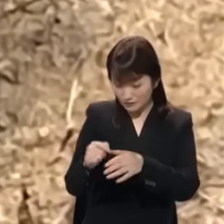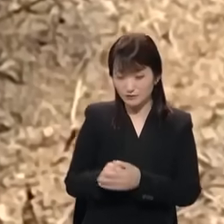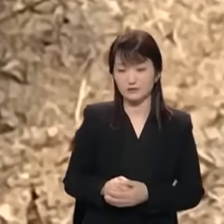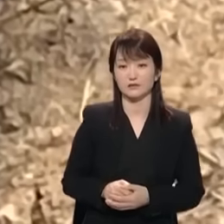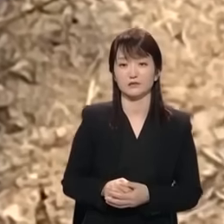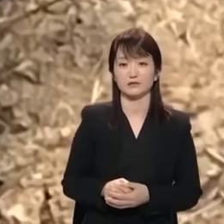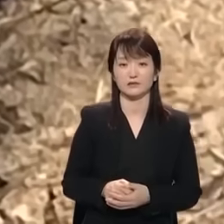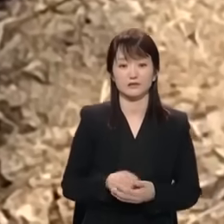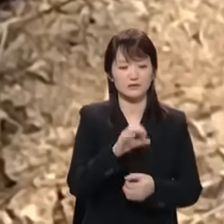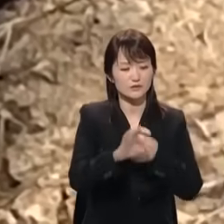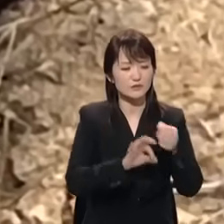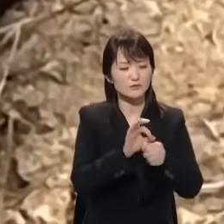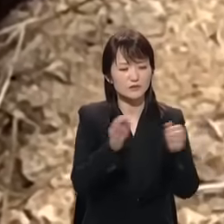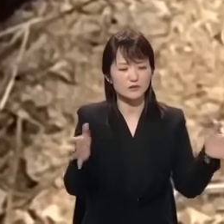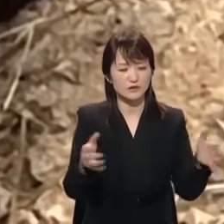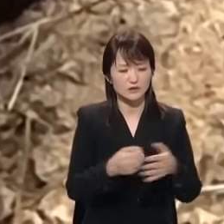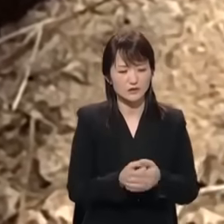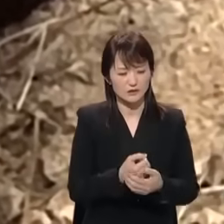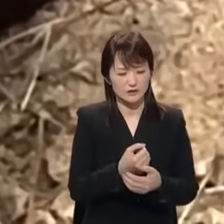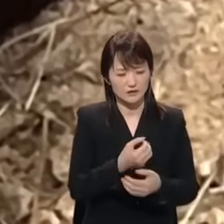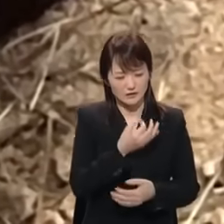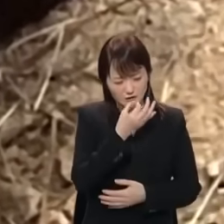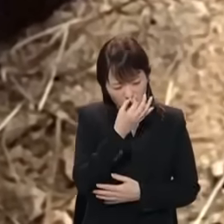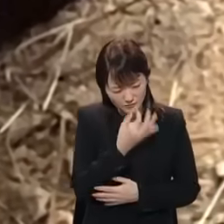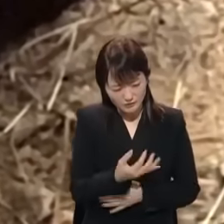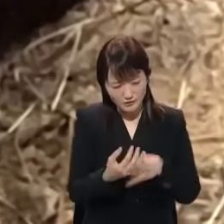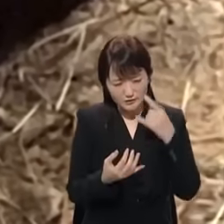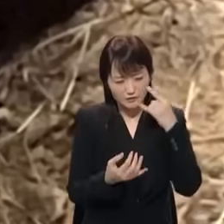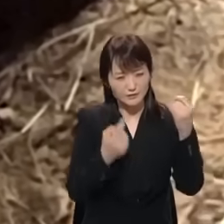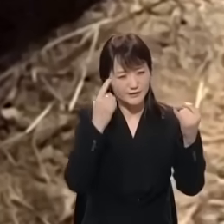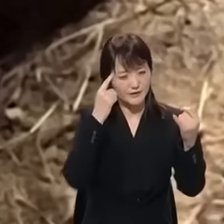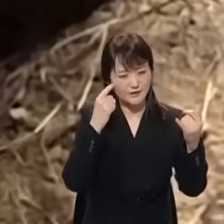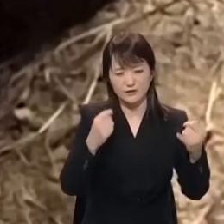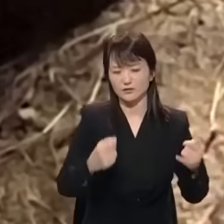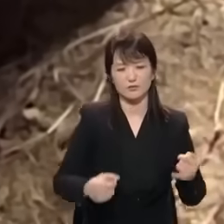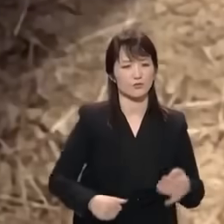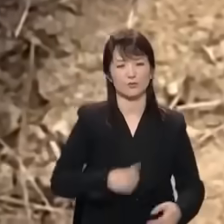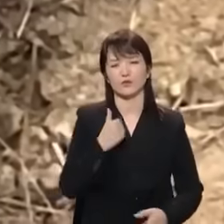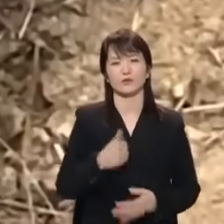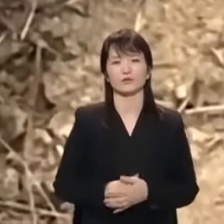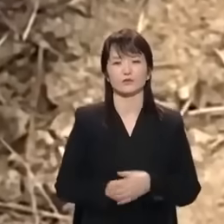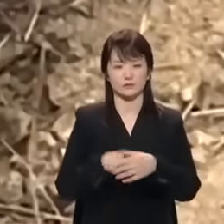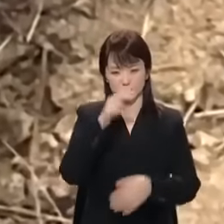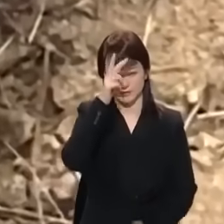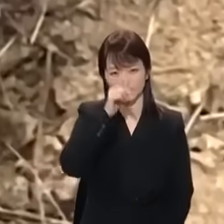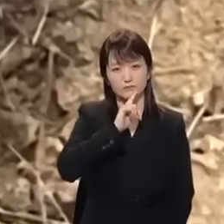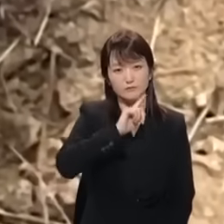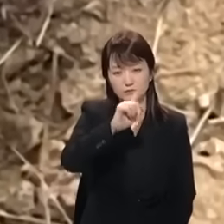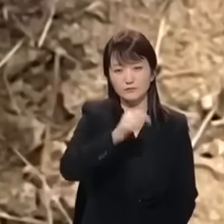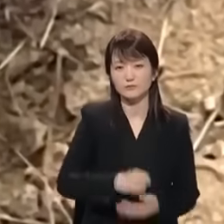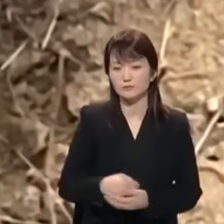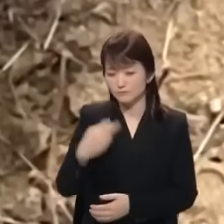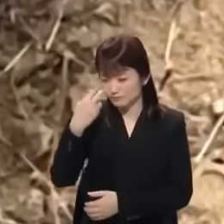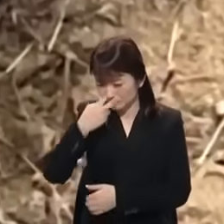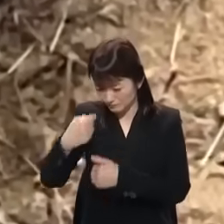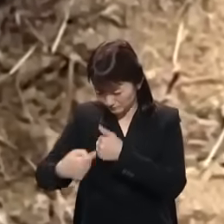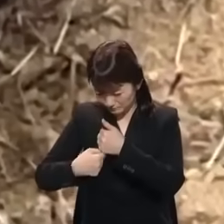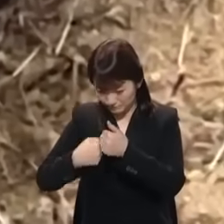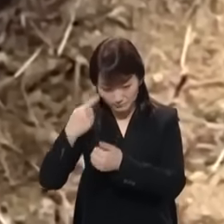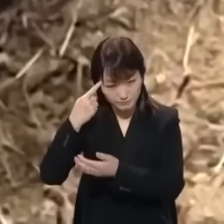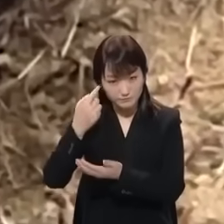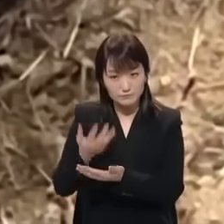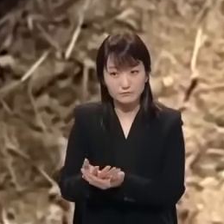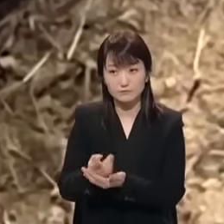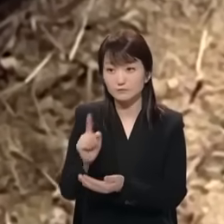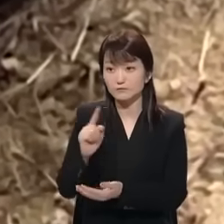생각난 거죠 룹 그래서 분통이 졌고요 경찰에 신고가 됐고 조사를 받는 과정에서도 좀 충격적이었던 거 같아요